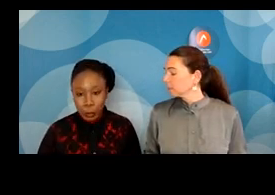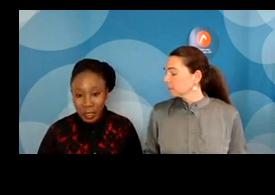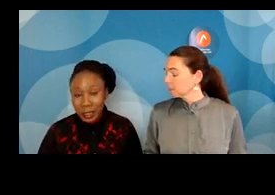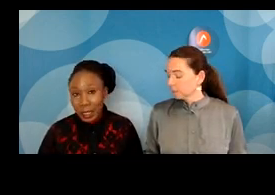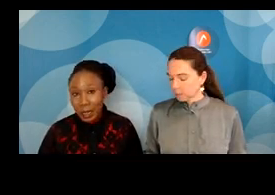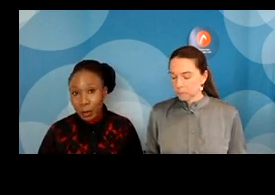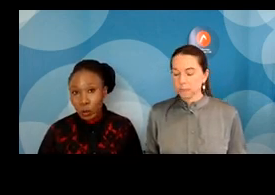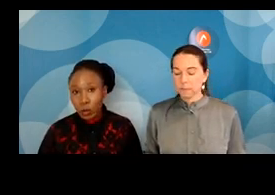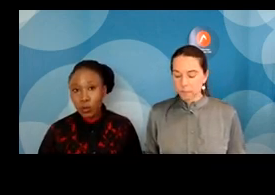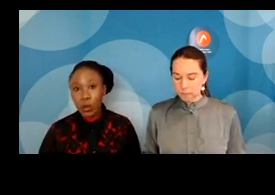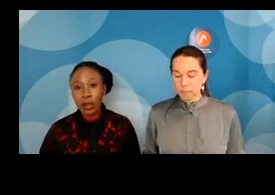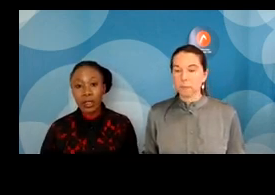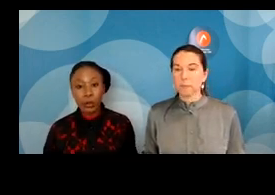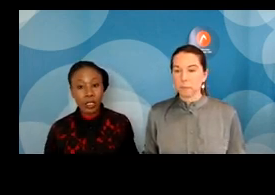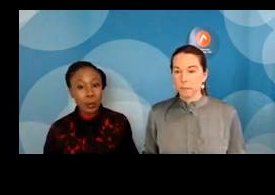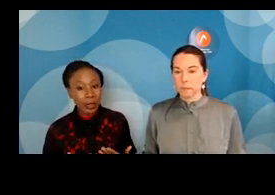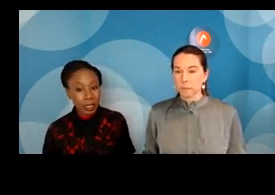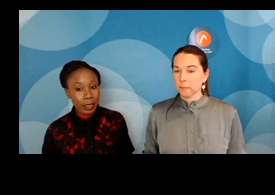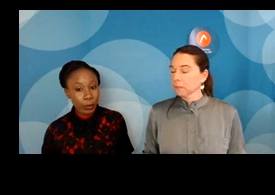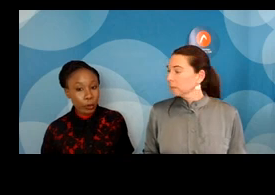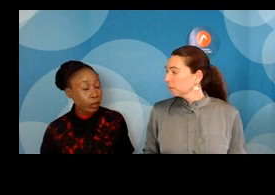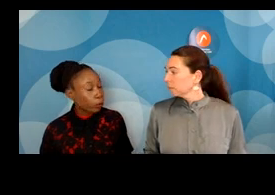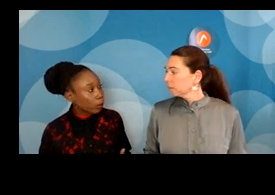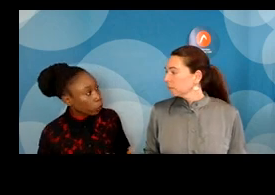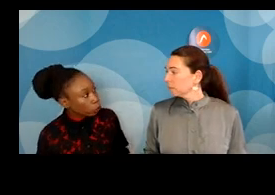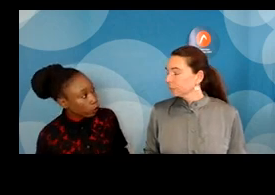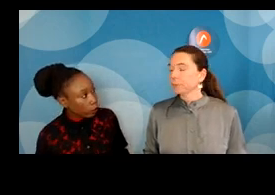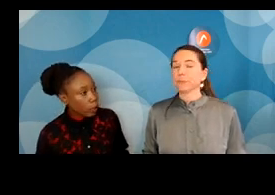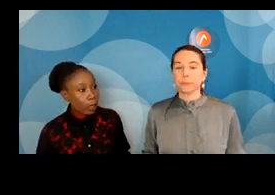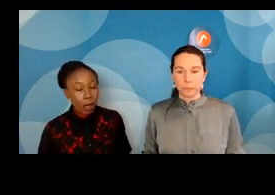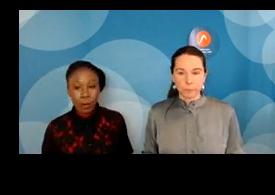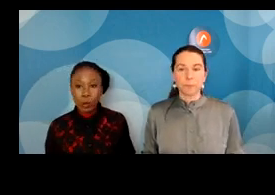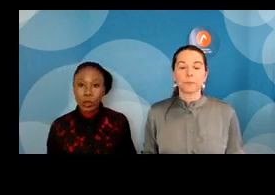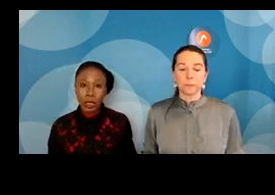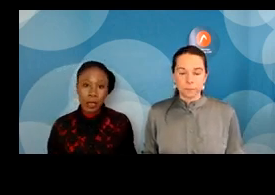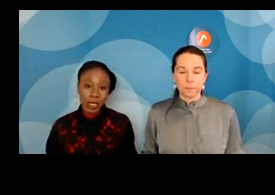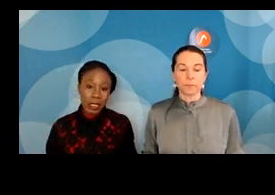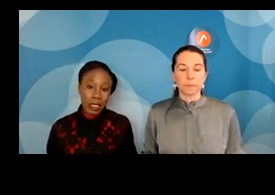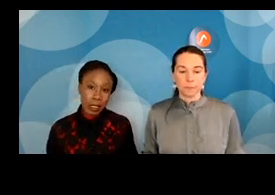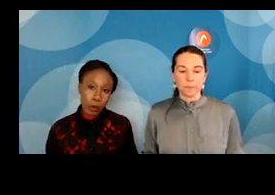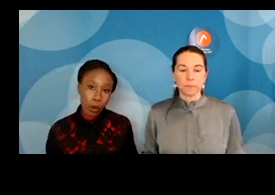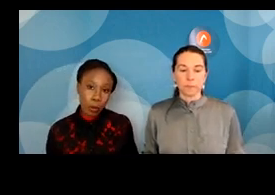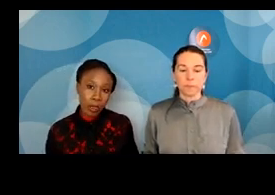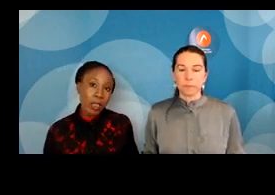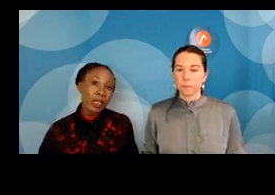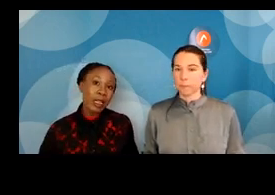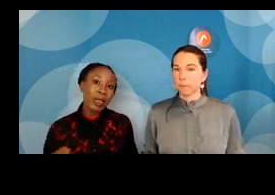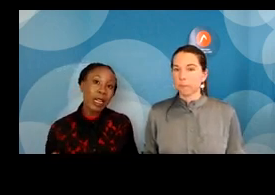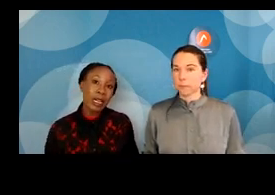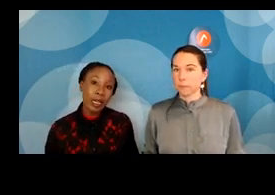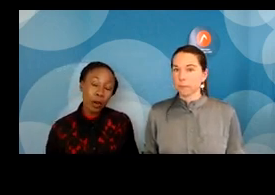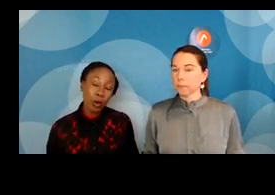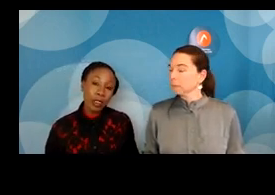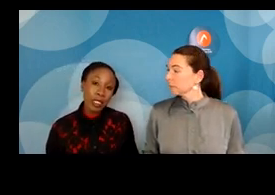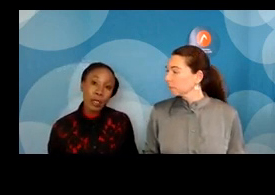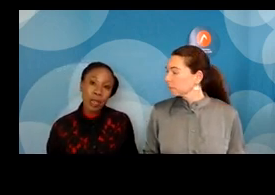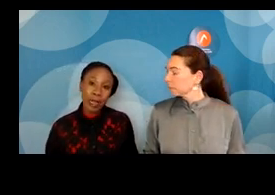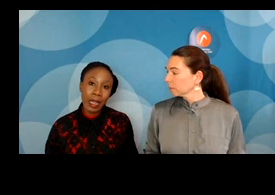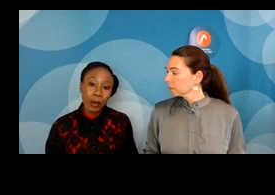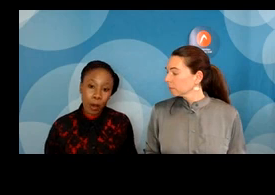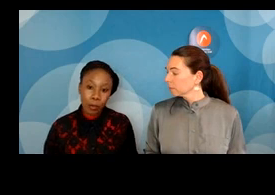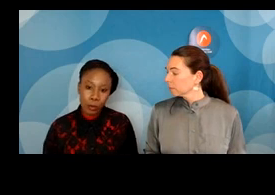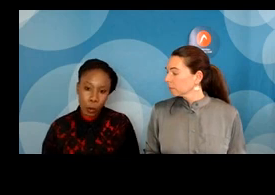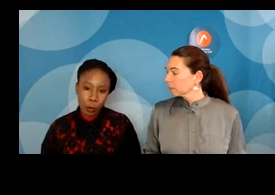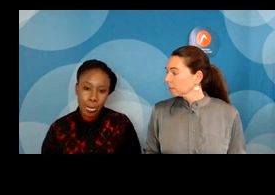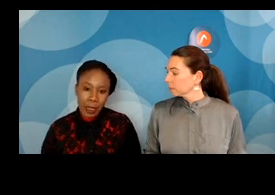olika utbildningar här hos oss för att kunna sprida just information kring de olika begränsande normer där ålderism